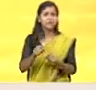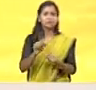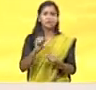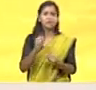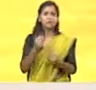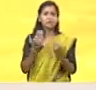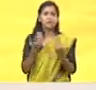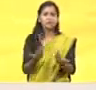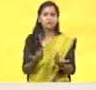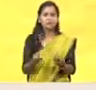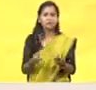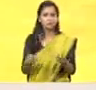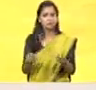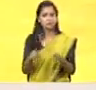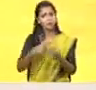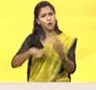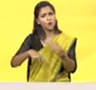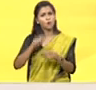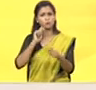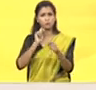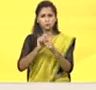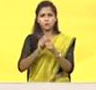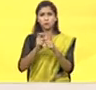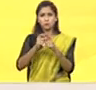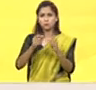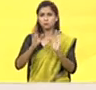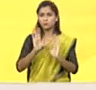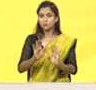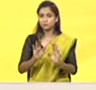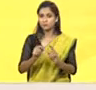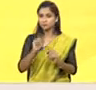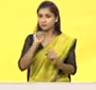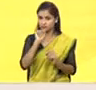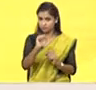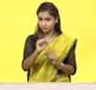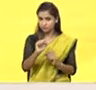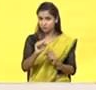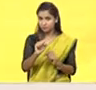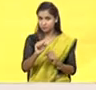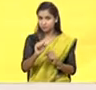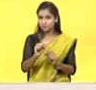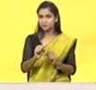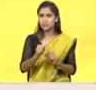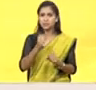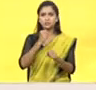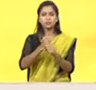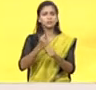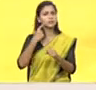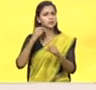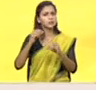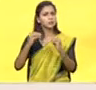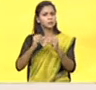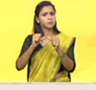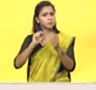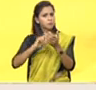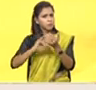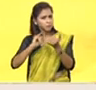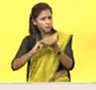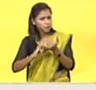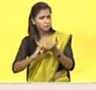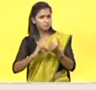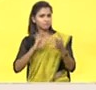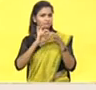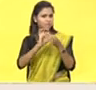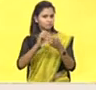उन्होंने वो सारे काम किए जिससे गिबन्स के साथ उनके रिश्ते और